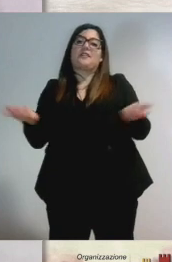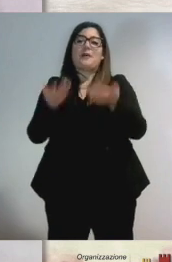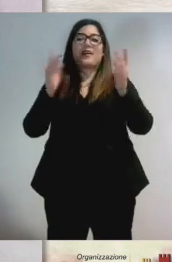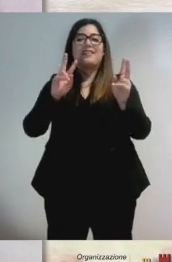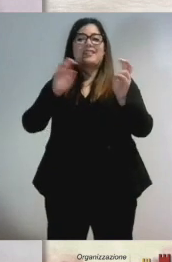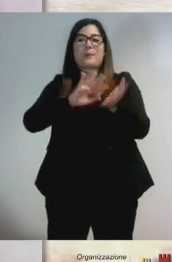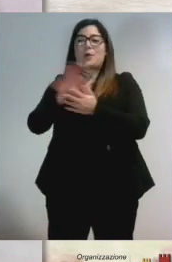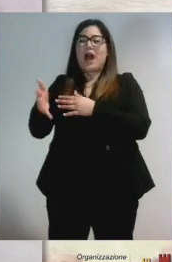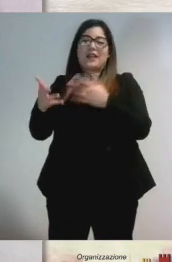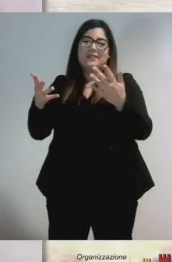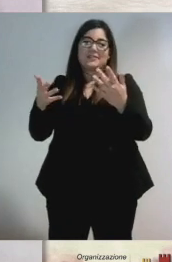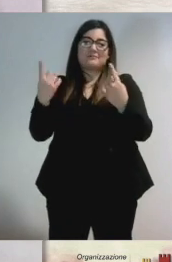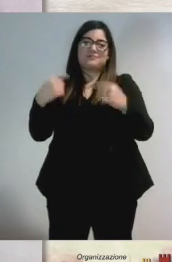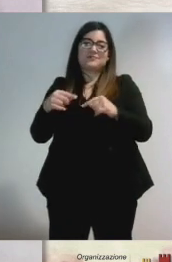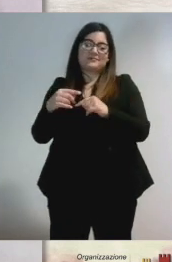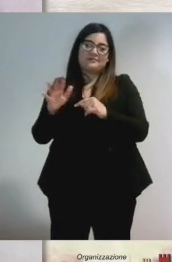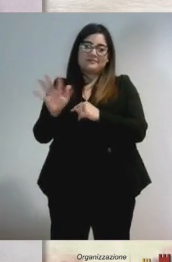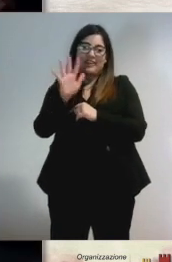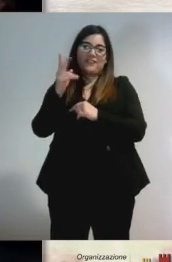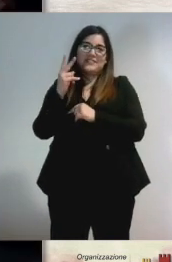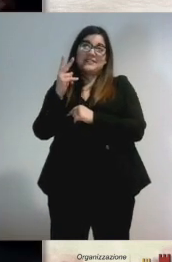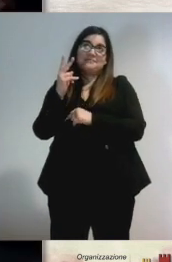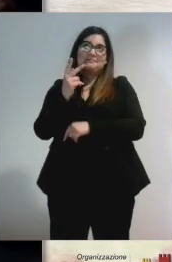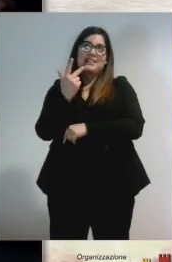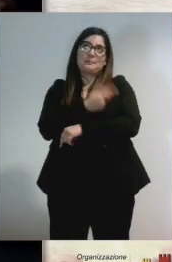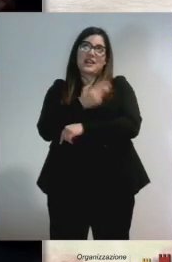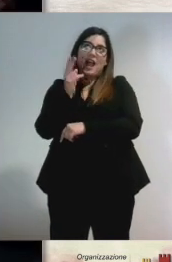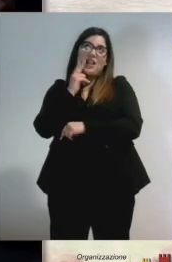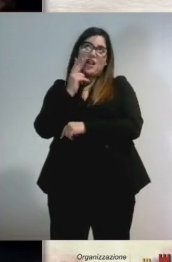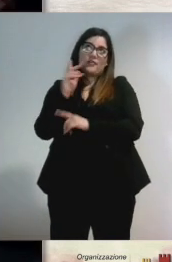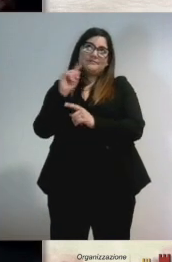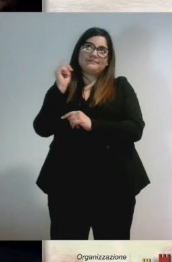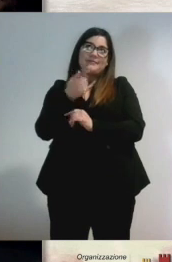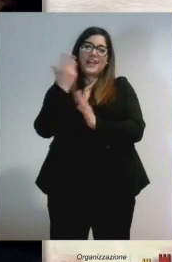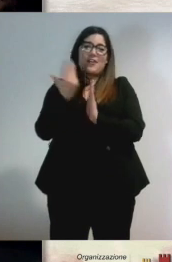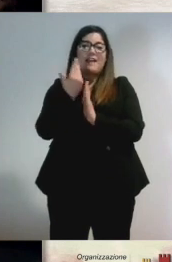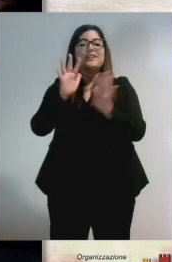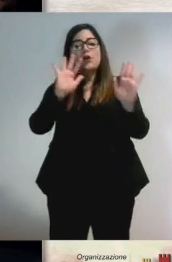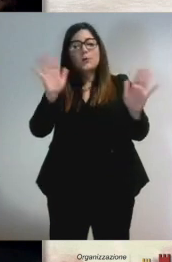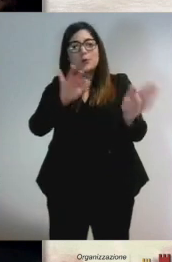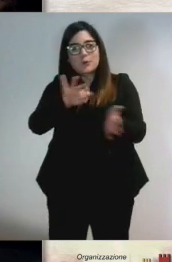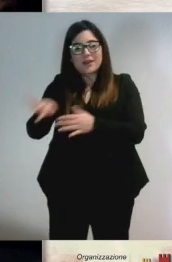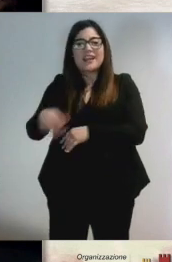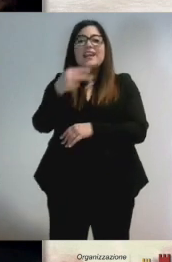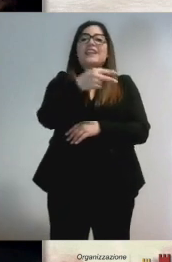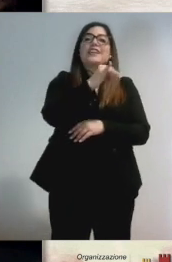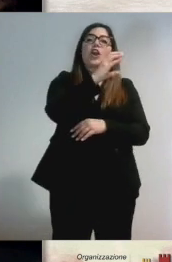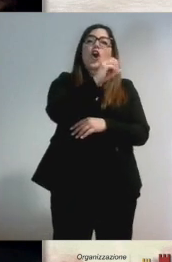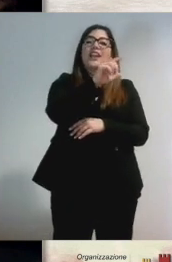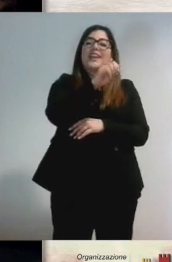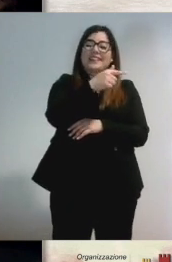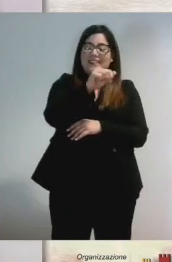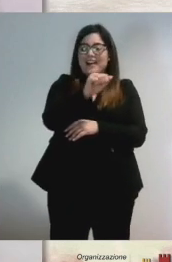è quello della marijuana che magari lasciamo una barca diciamo Nicoletta e Giovanna Giovanna è la madre biologica